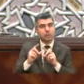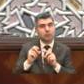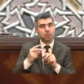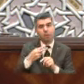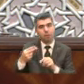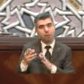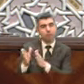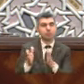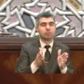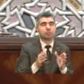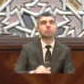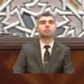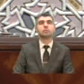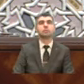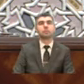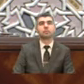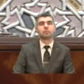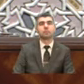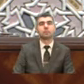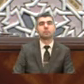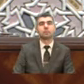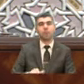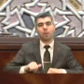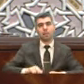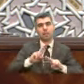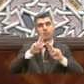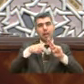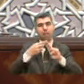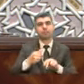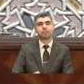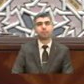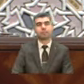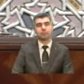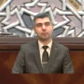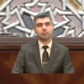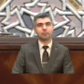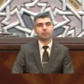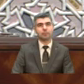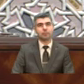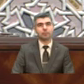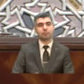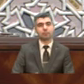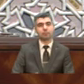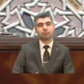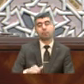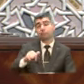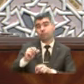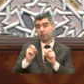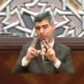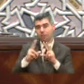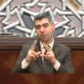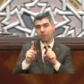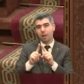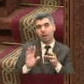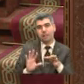تعقيب إضافي؟ سيد الوزير، هل من رد فيما تبقى من الوقت؟ عندنا التنسيق مع وزارة التربية